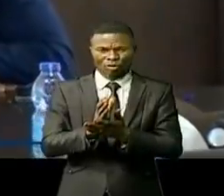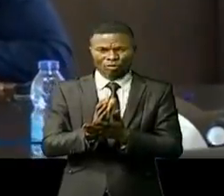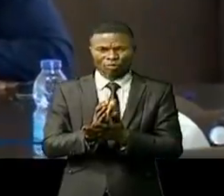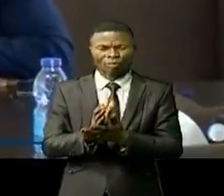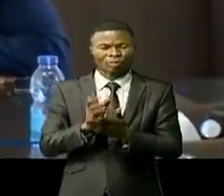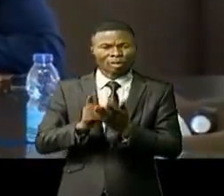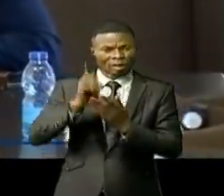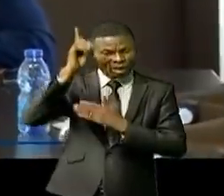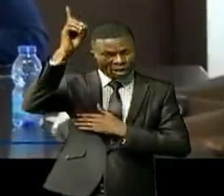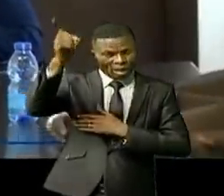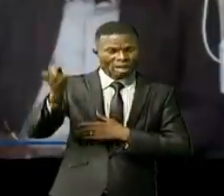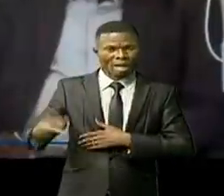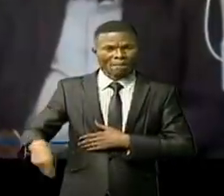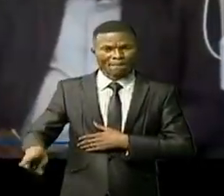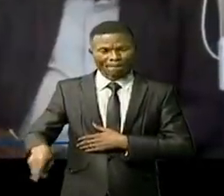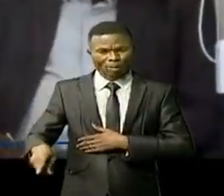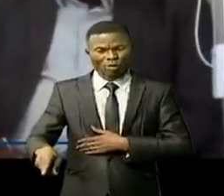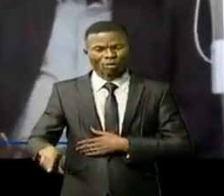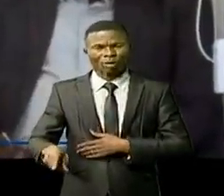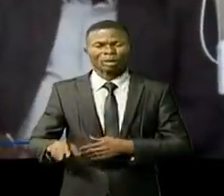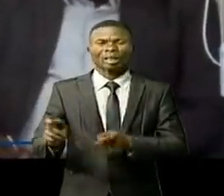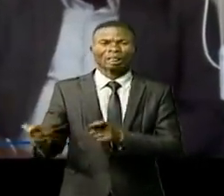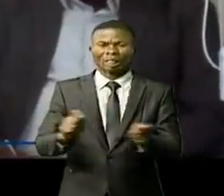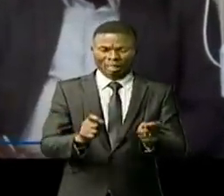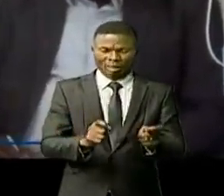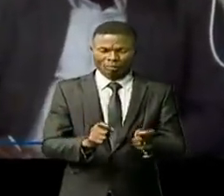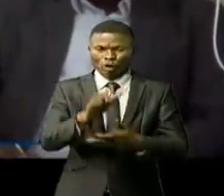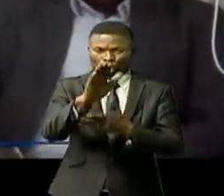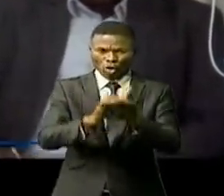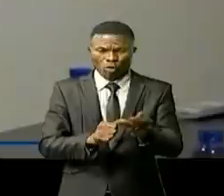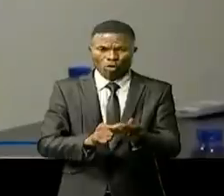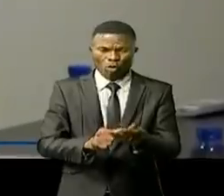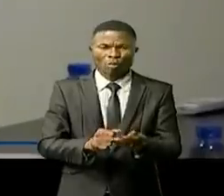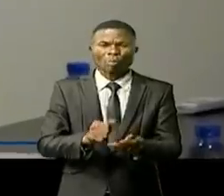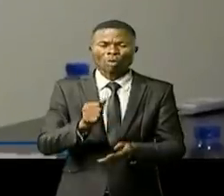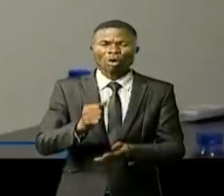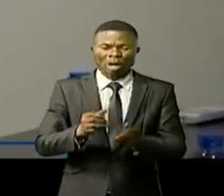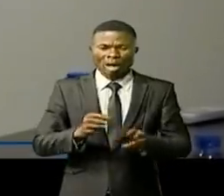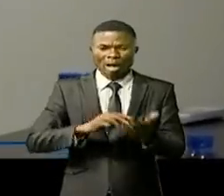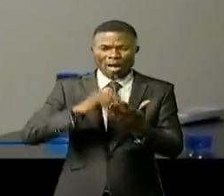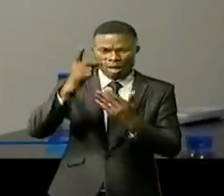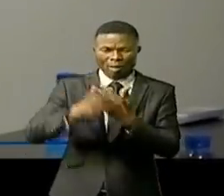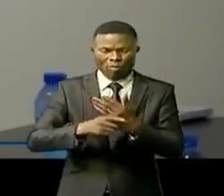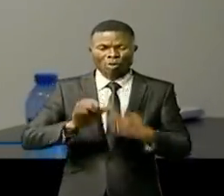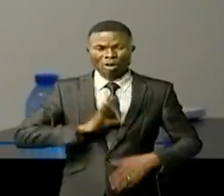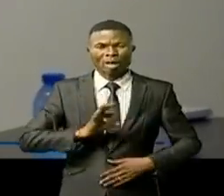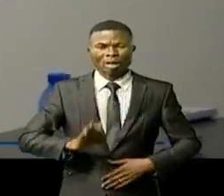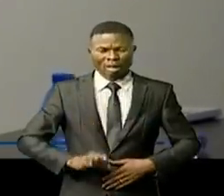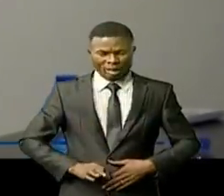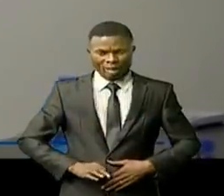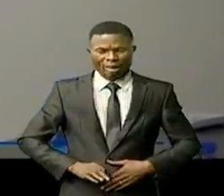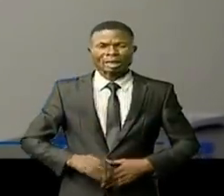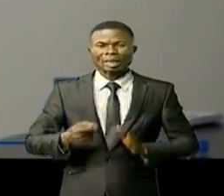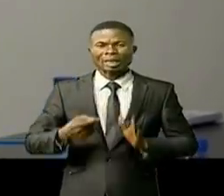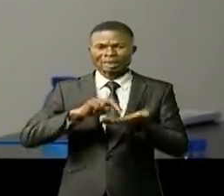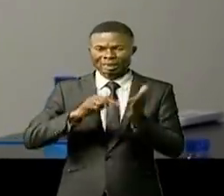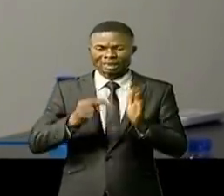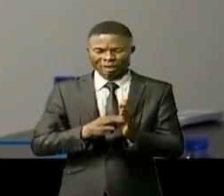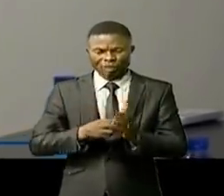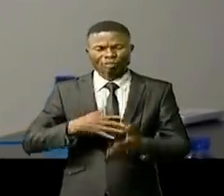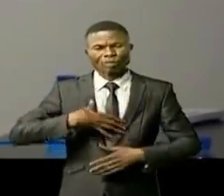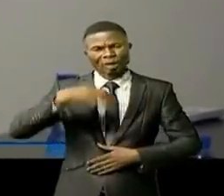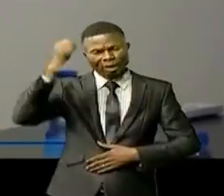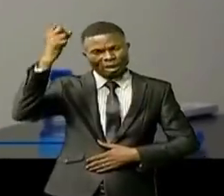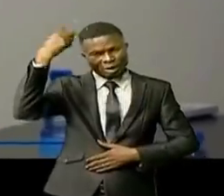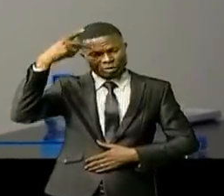destinée de la province du Tanganyika car marchant sur les pas du président de la République. Masamba Wamasamba Ferdinand, coordonnateur des partis et regroupements